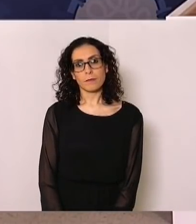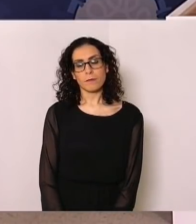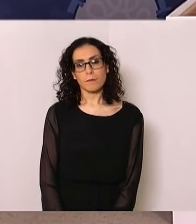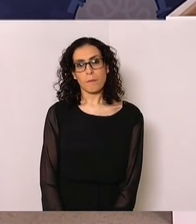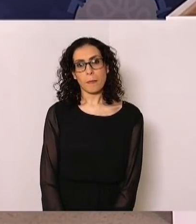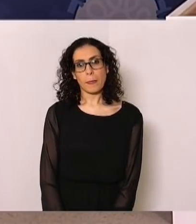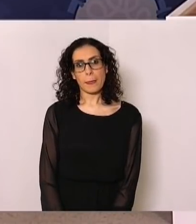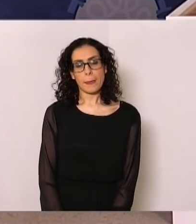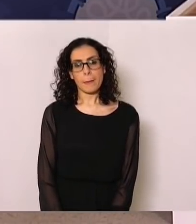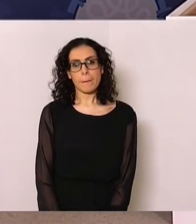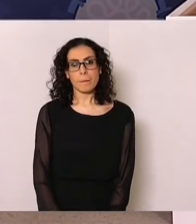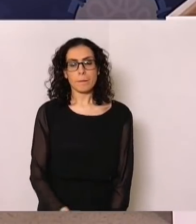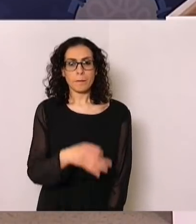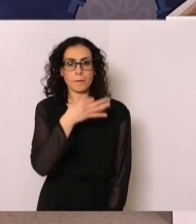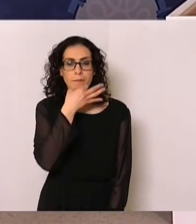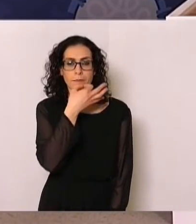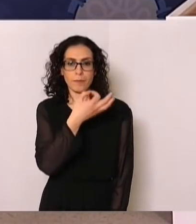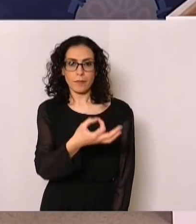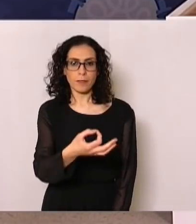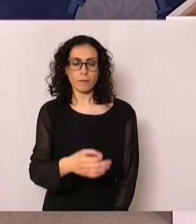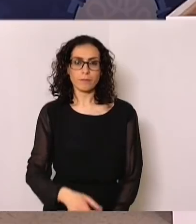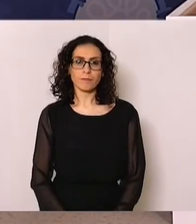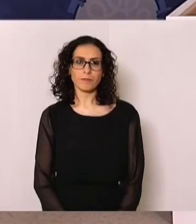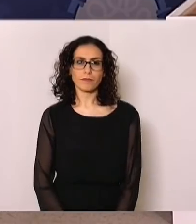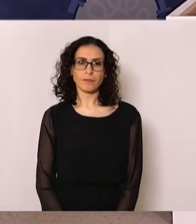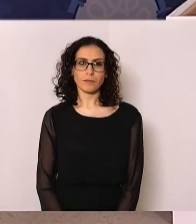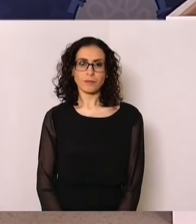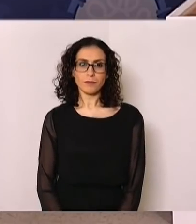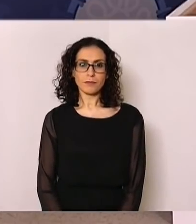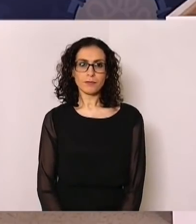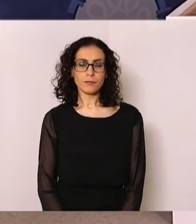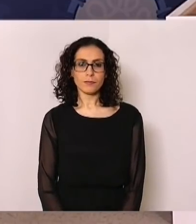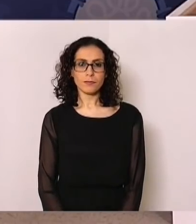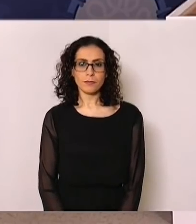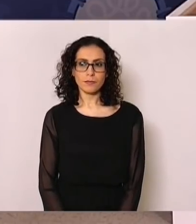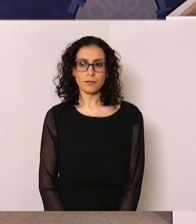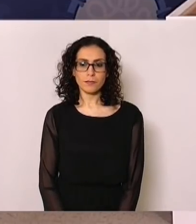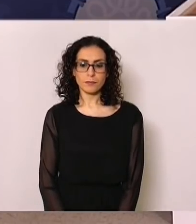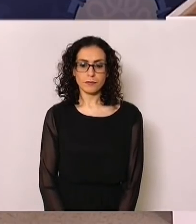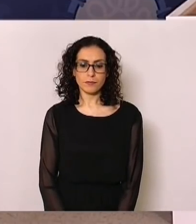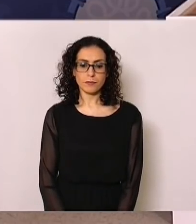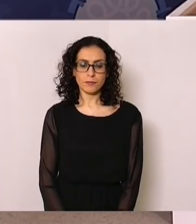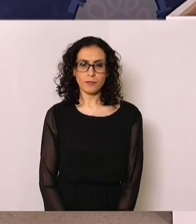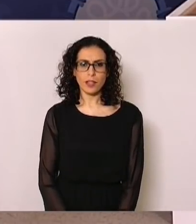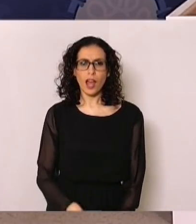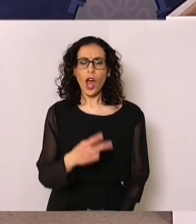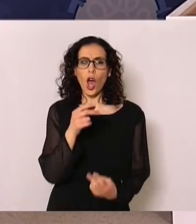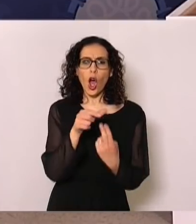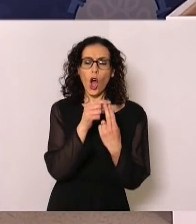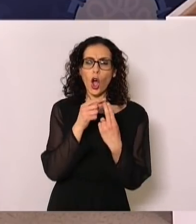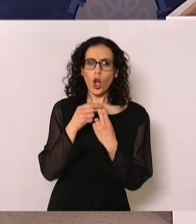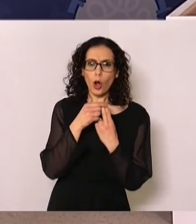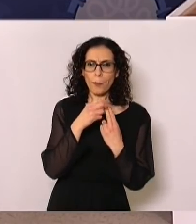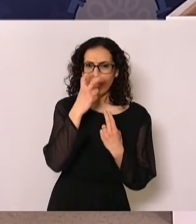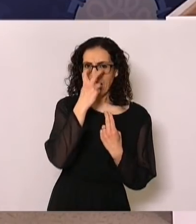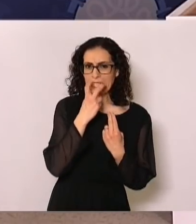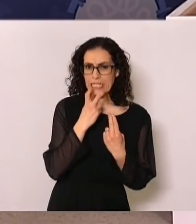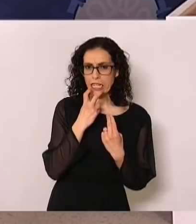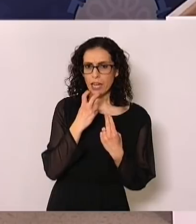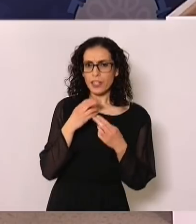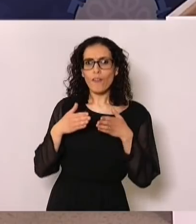Professor Gawci, dik nistaqsik rigward dak il-każ ta' dik il-koppja anzjana li qegħdin maqbudin fuq il-cruise liner. Dal-cruise liner